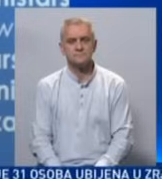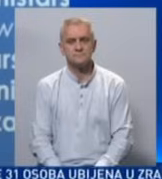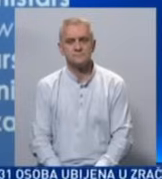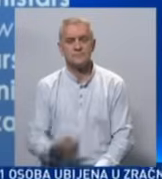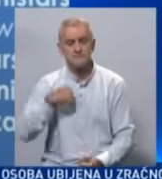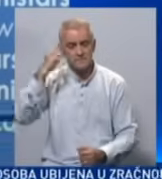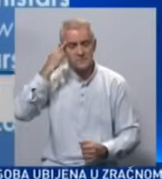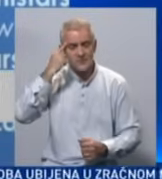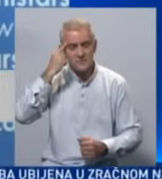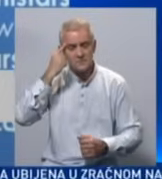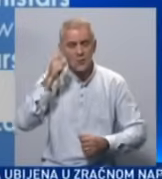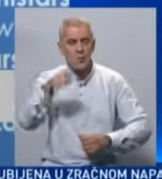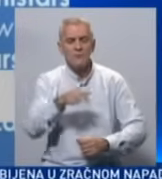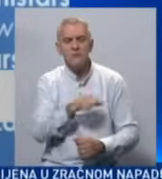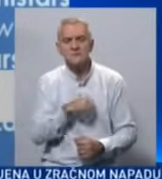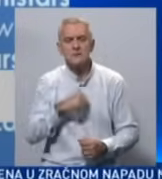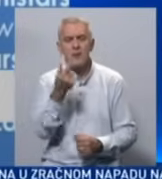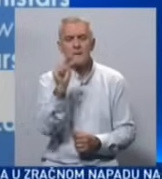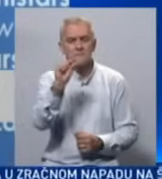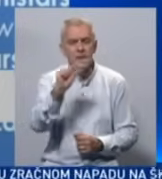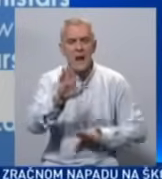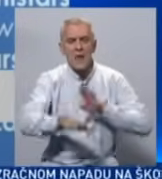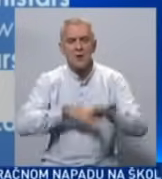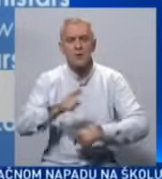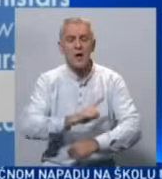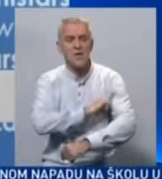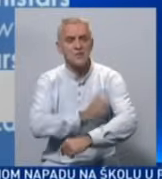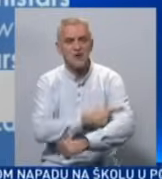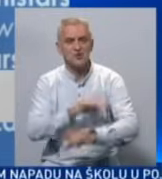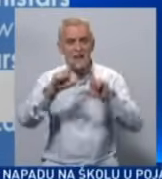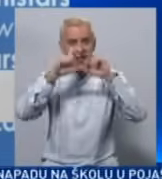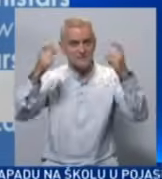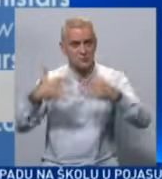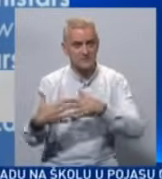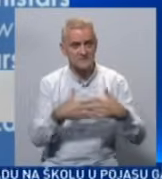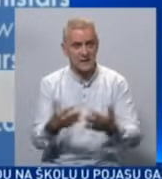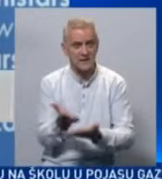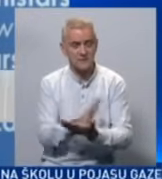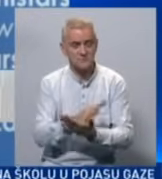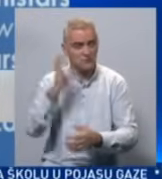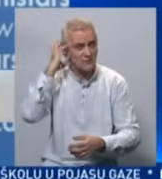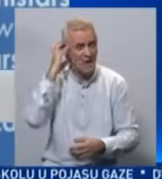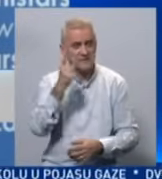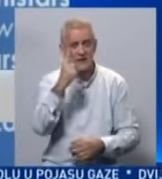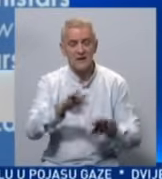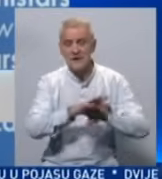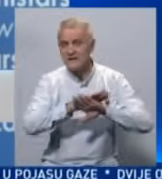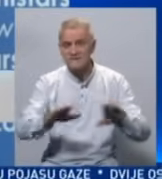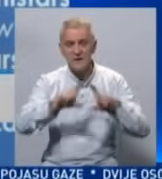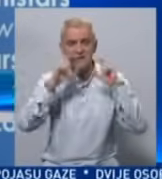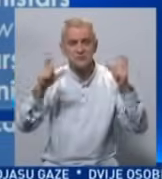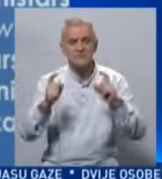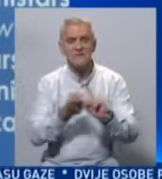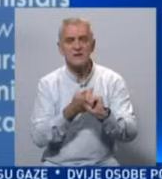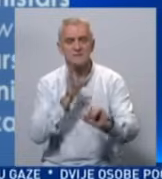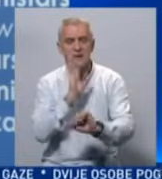Smatram da je ovo samo mali korak u jačanju institucionalne saradnje između vlade i svih institucija u Federaciji Bosne i